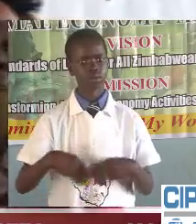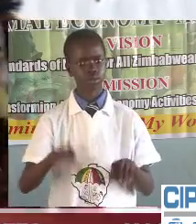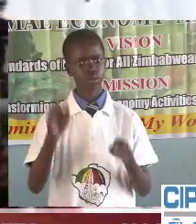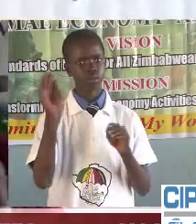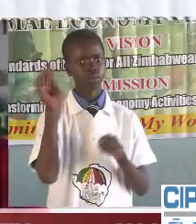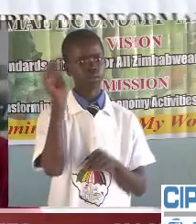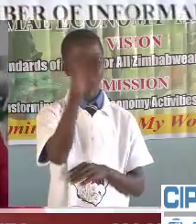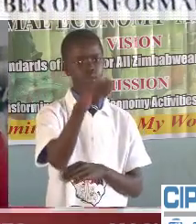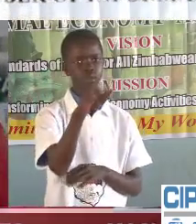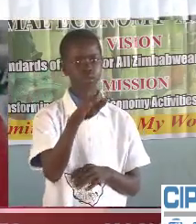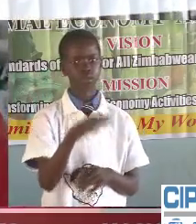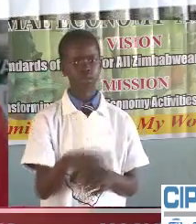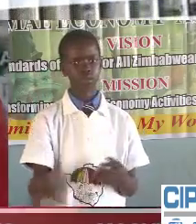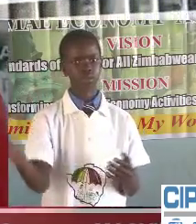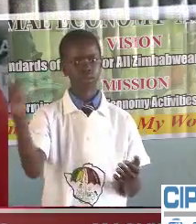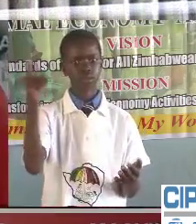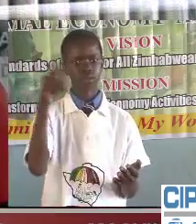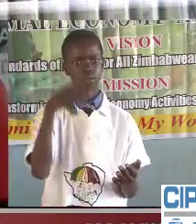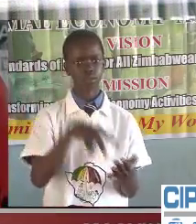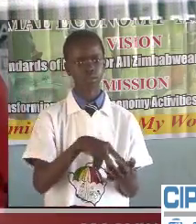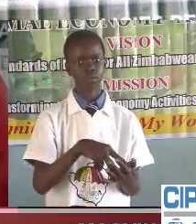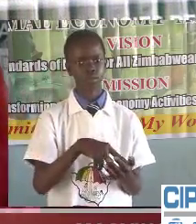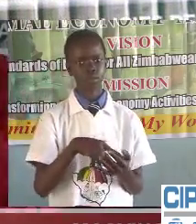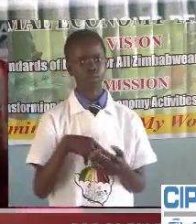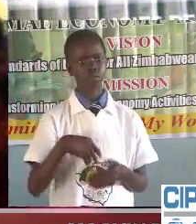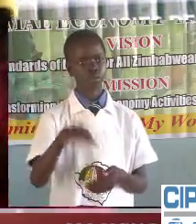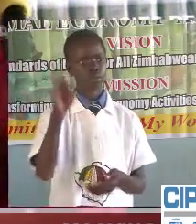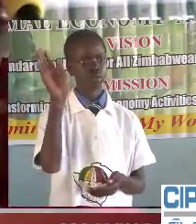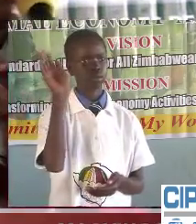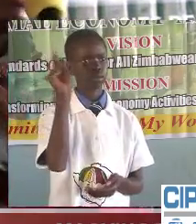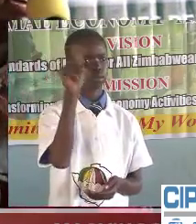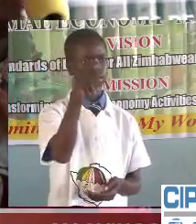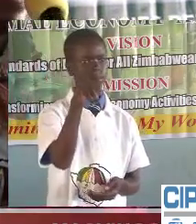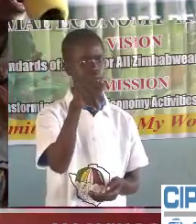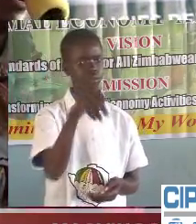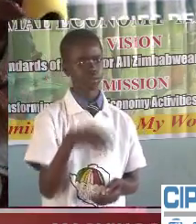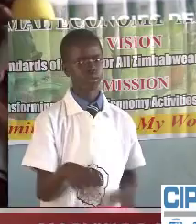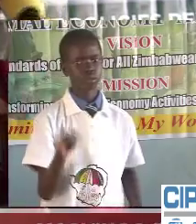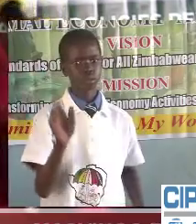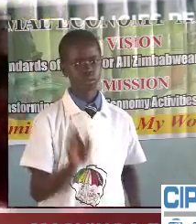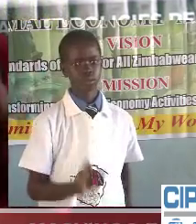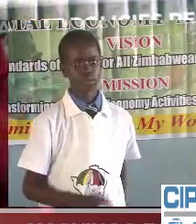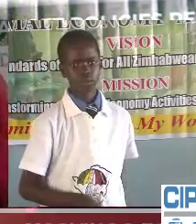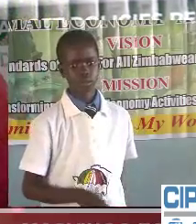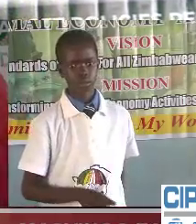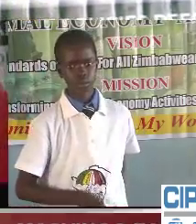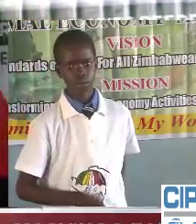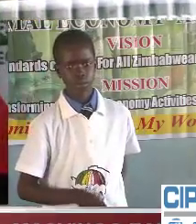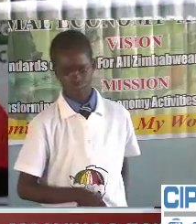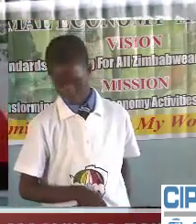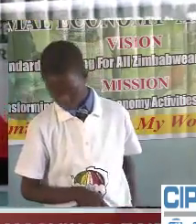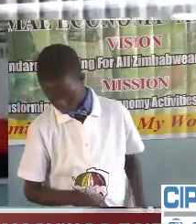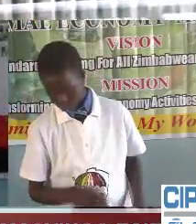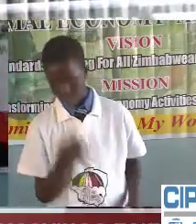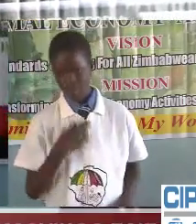kamba Iva ba Iva kamba